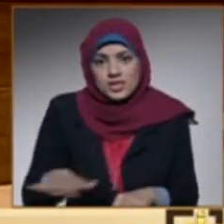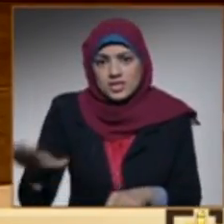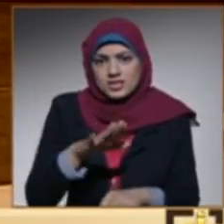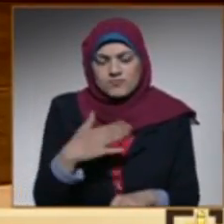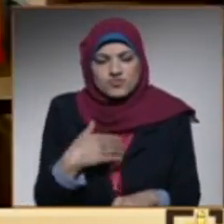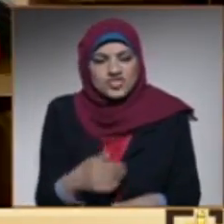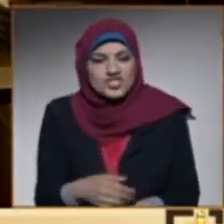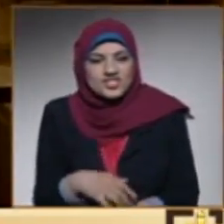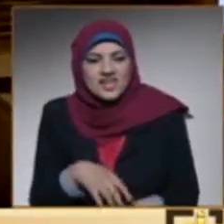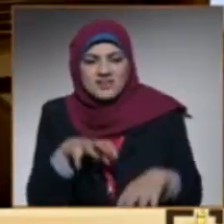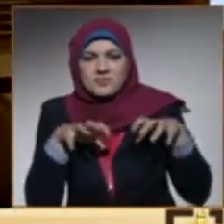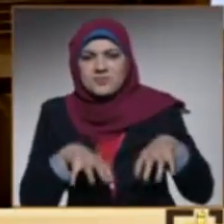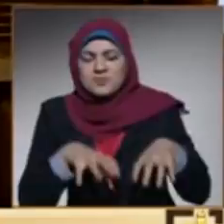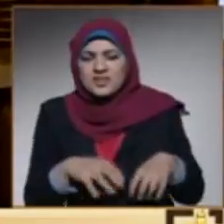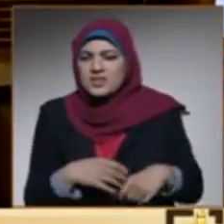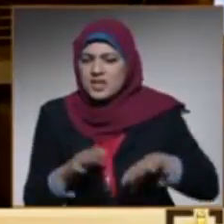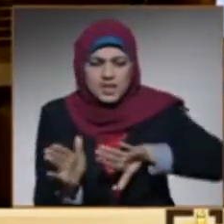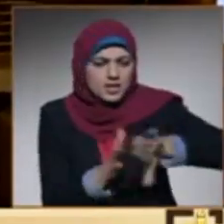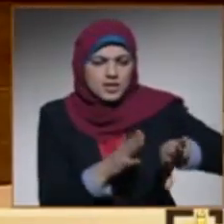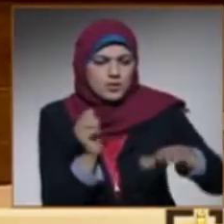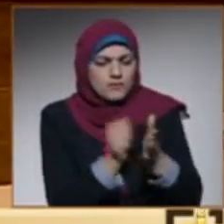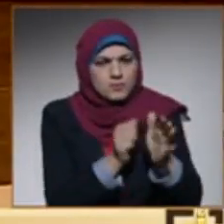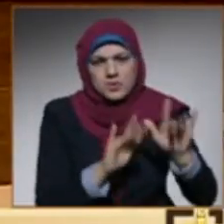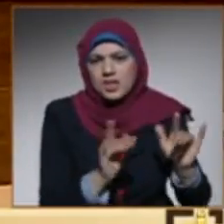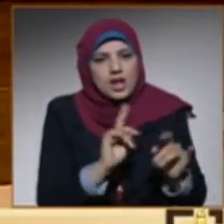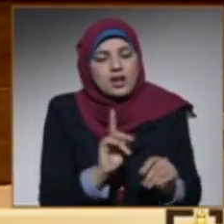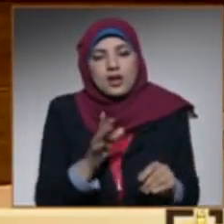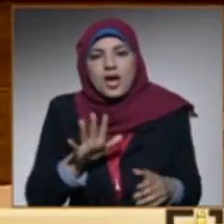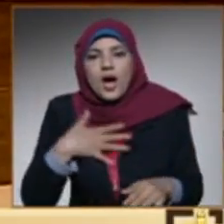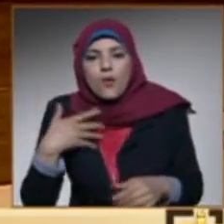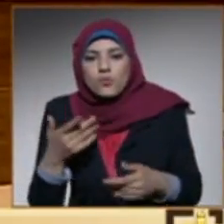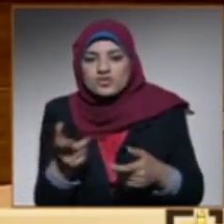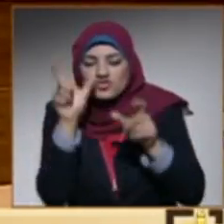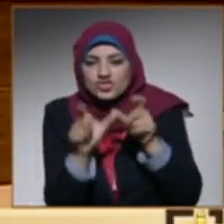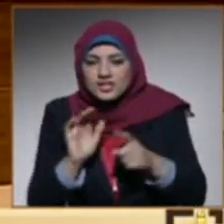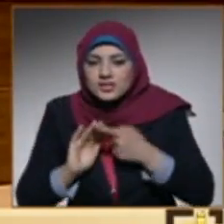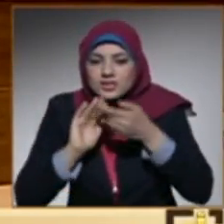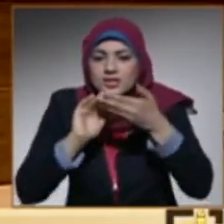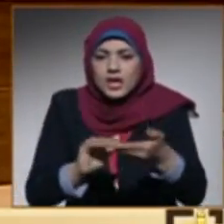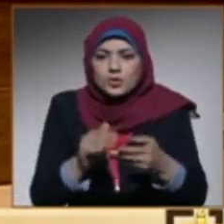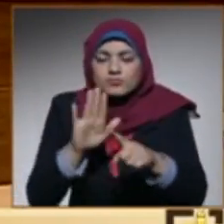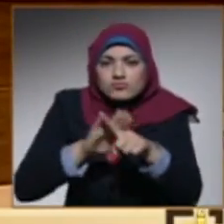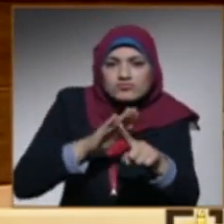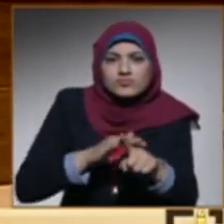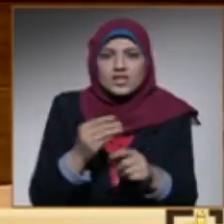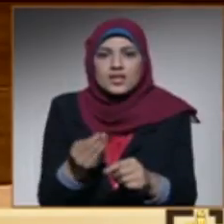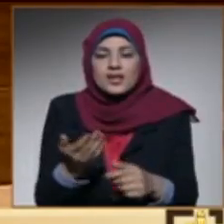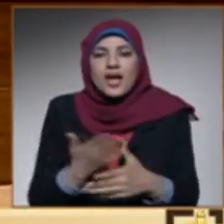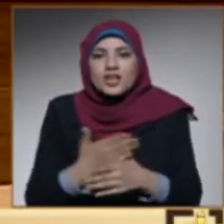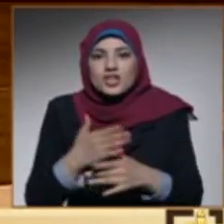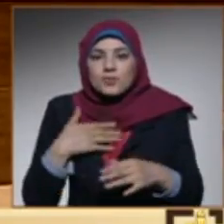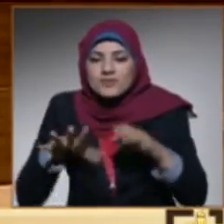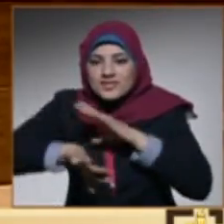عاله، ما هماش محتاجين حد يرعاهم. الناس دي بس محتاجين حد يحط رجلهم على الطريق وان هم يقدروا يؤدوا ويؤدوا بشكل كويس